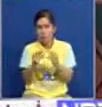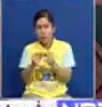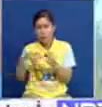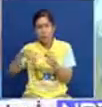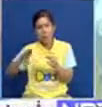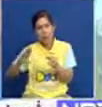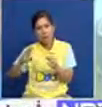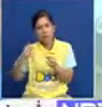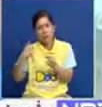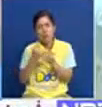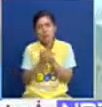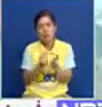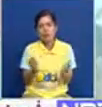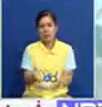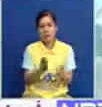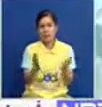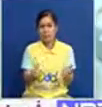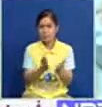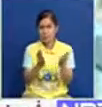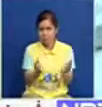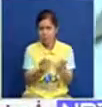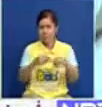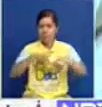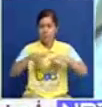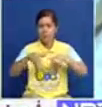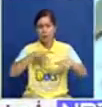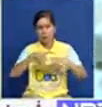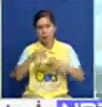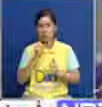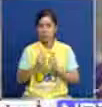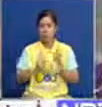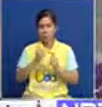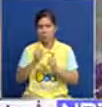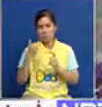นการจัดงานทำให้ได้รับเสียงตอบรับจากประชาชนจำนวนม